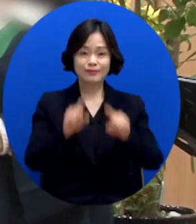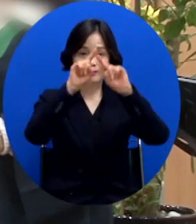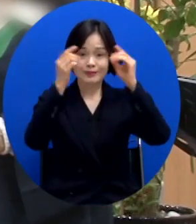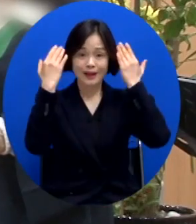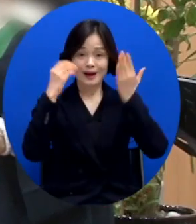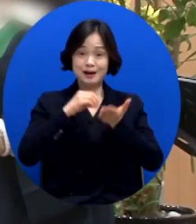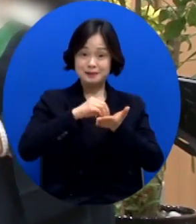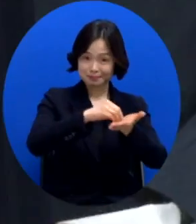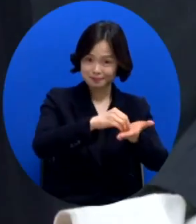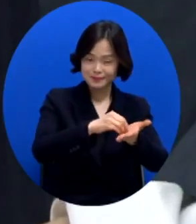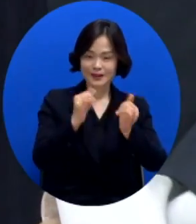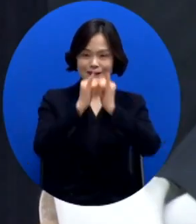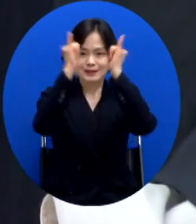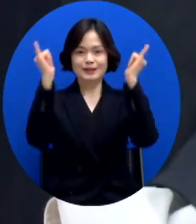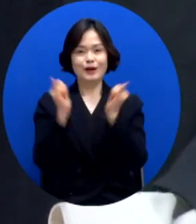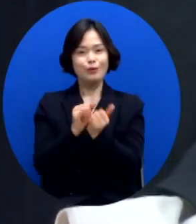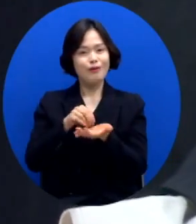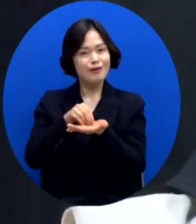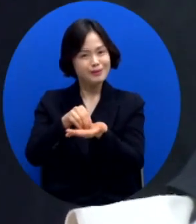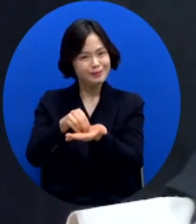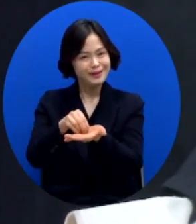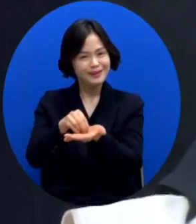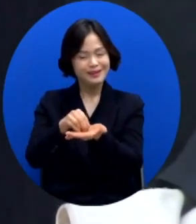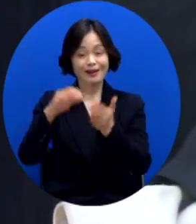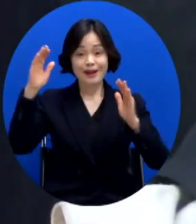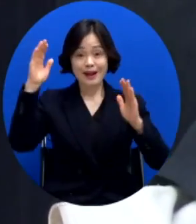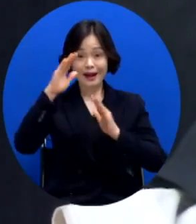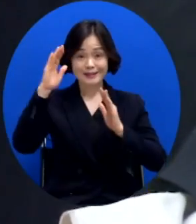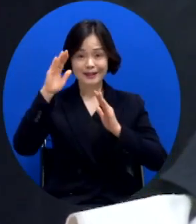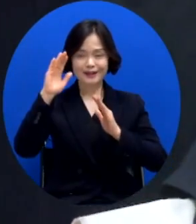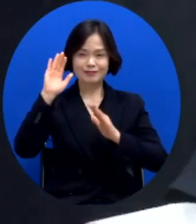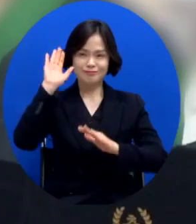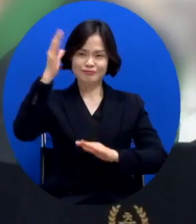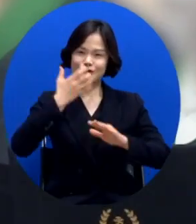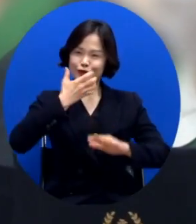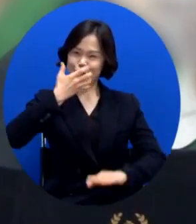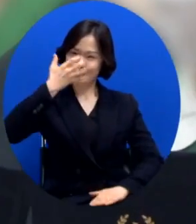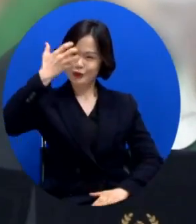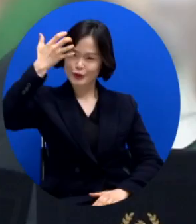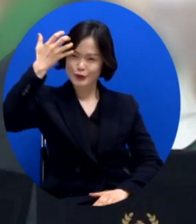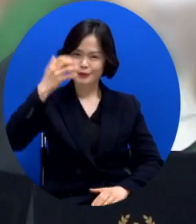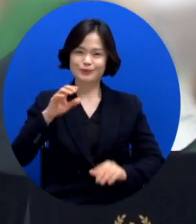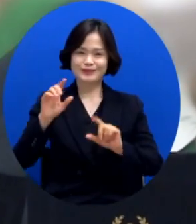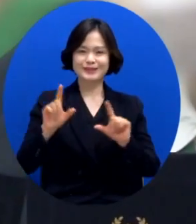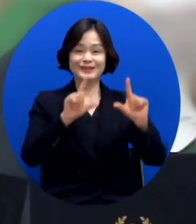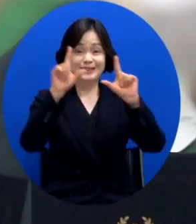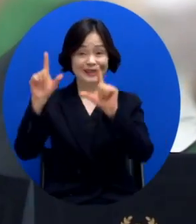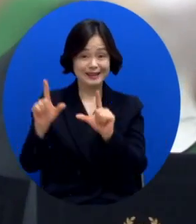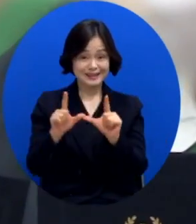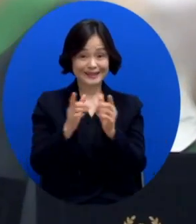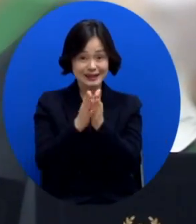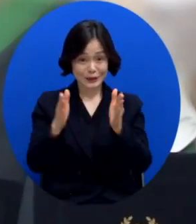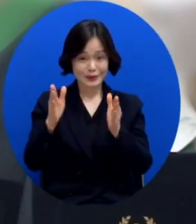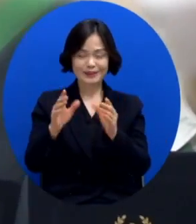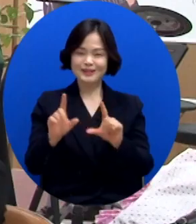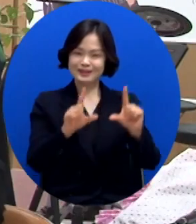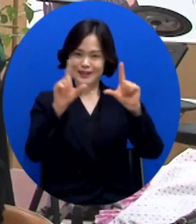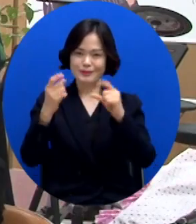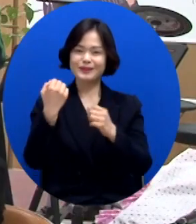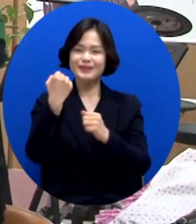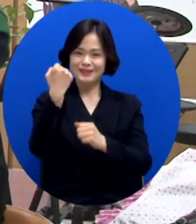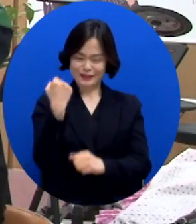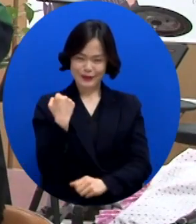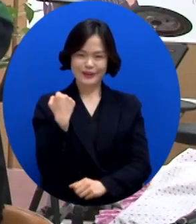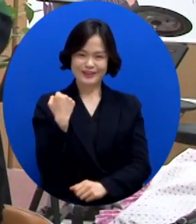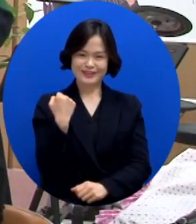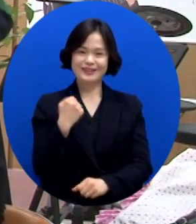회사로 꿈을 향해 한 걸음 내딛는 탈북 학생들, 이들의 새로운 여정을 응원합니다.